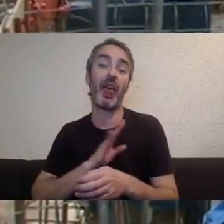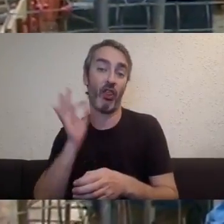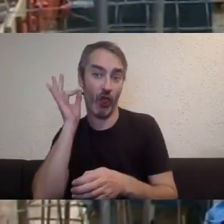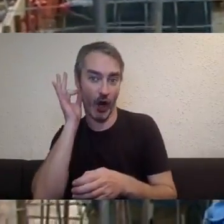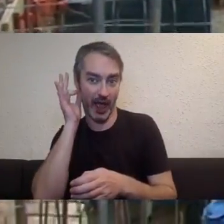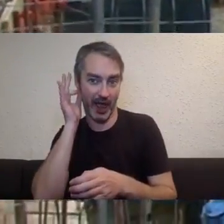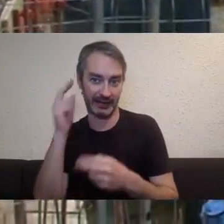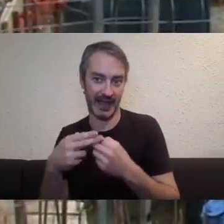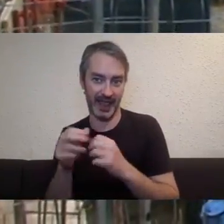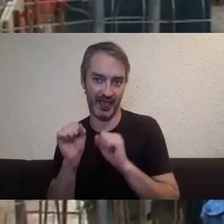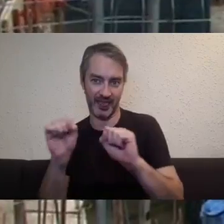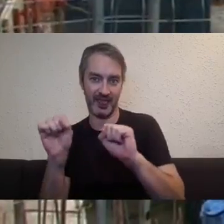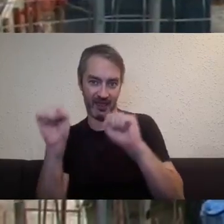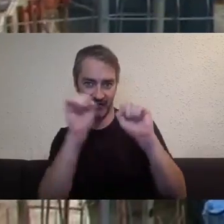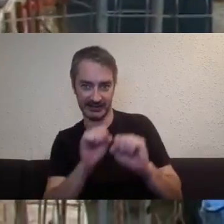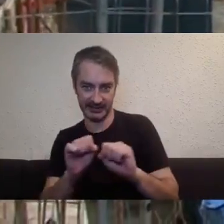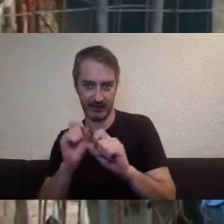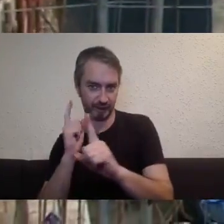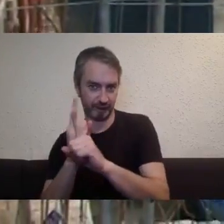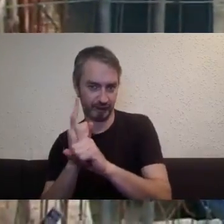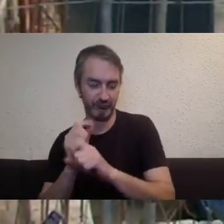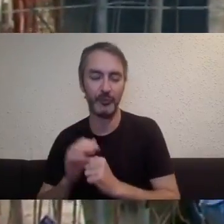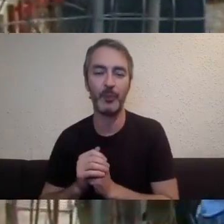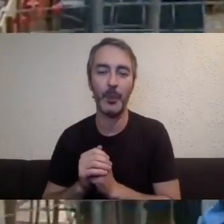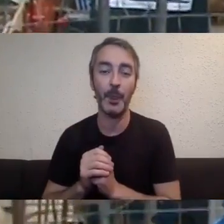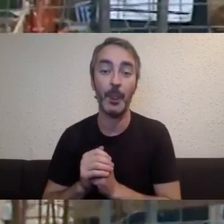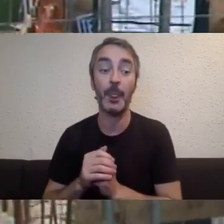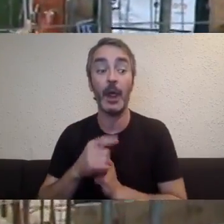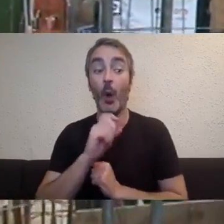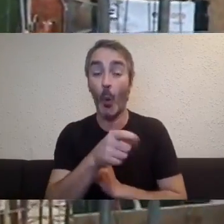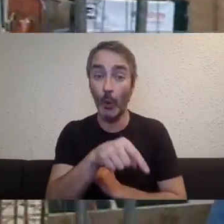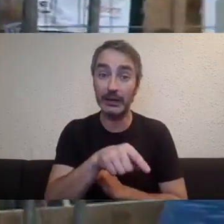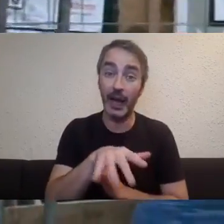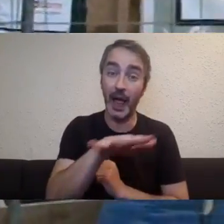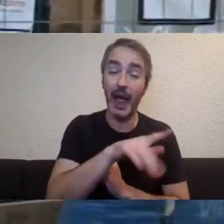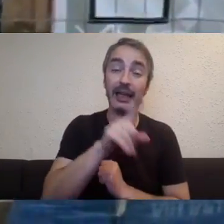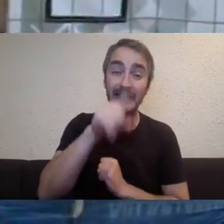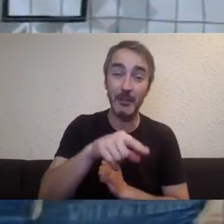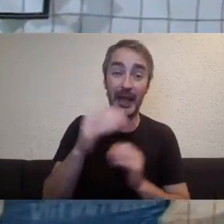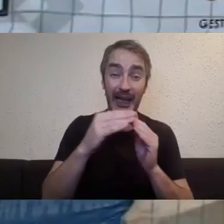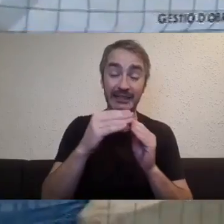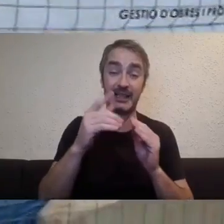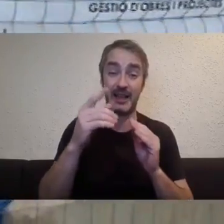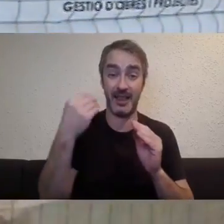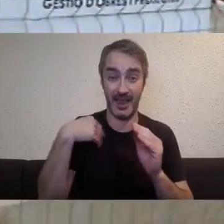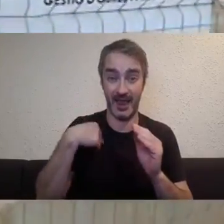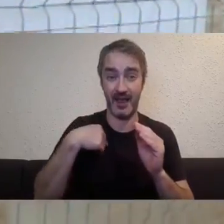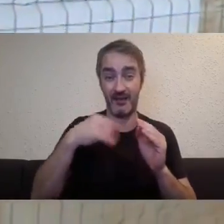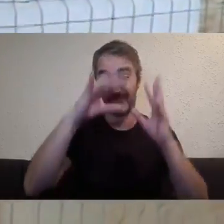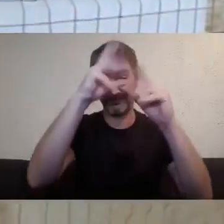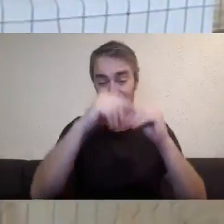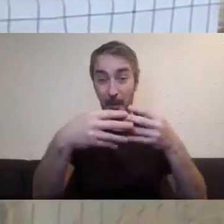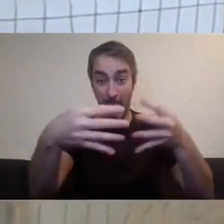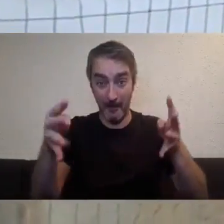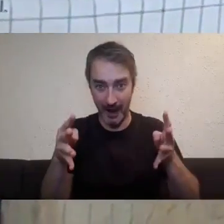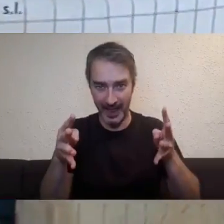no? Llavors, a la part aquesta que estava enderrocada, que més o menys arribava allà fins aquí, que era la primera casa,